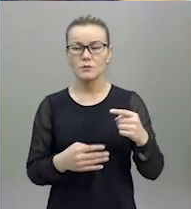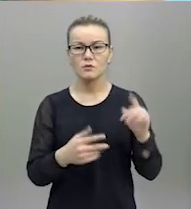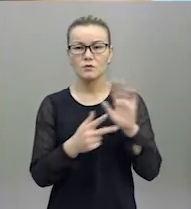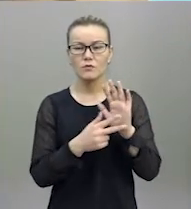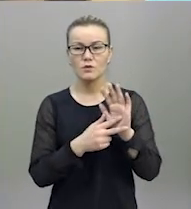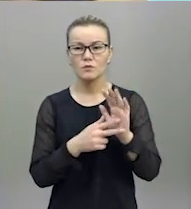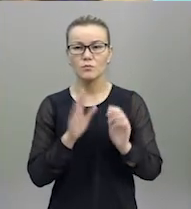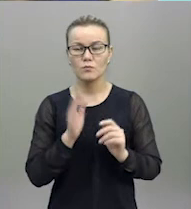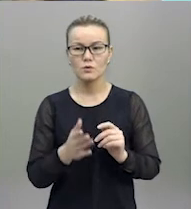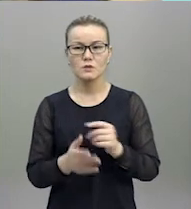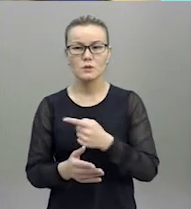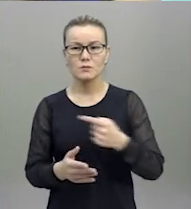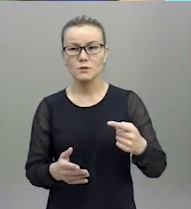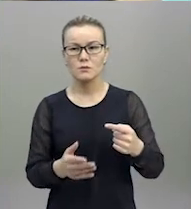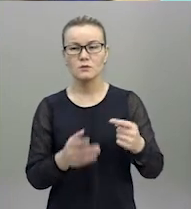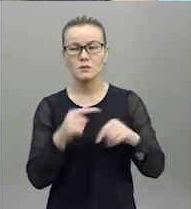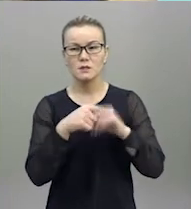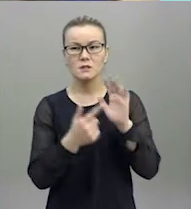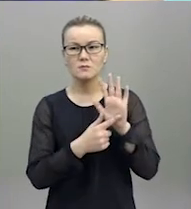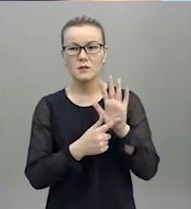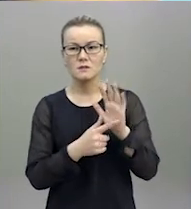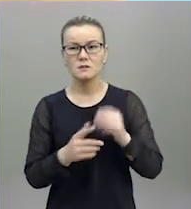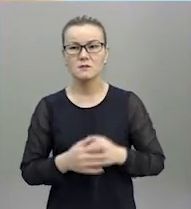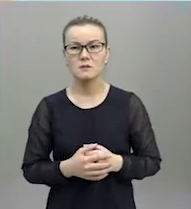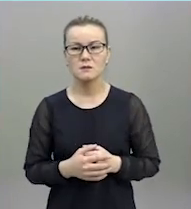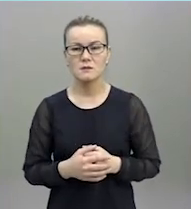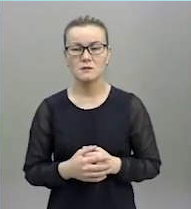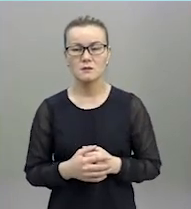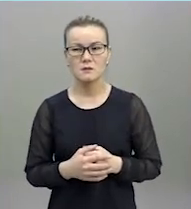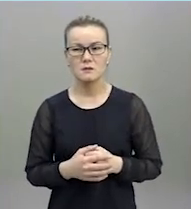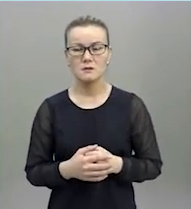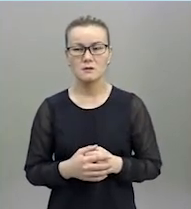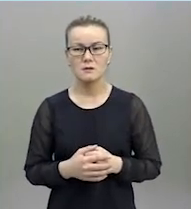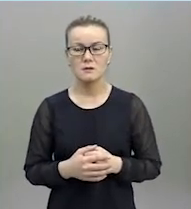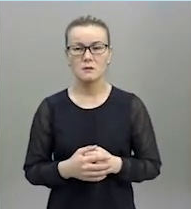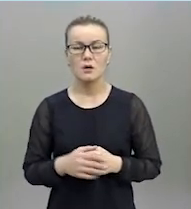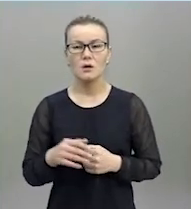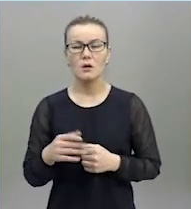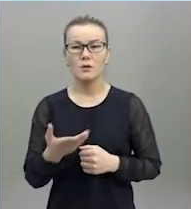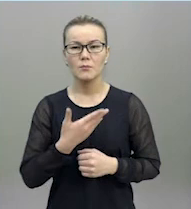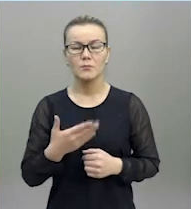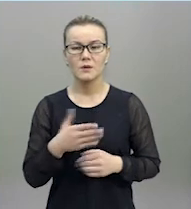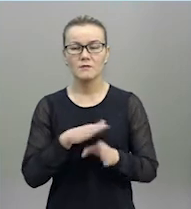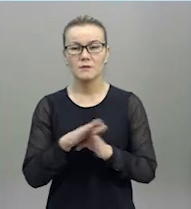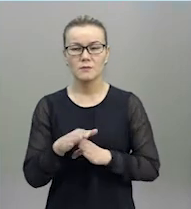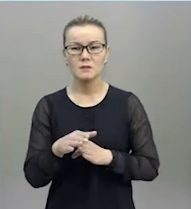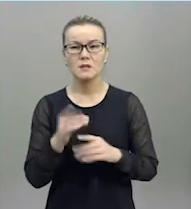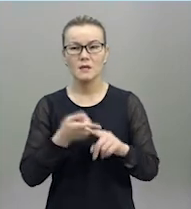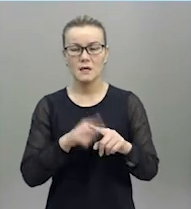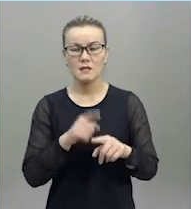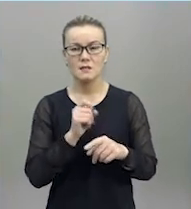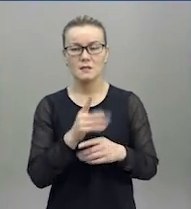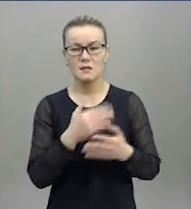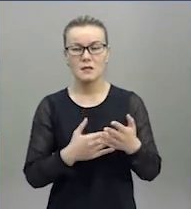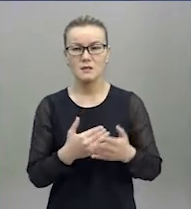8 -17 то есть мы справились с этой задачей мы